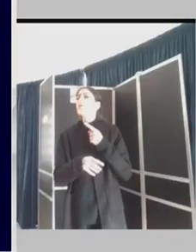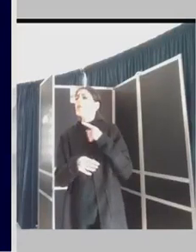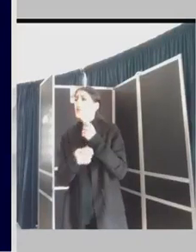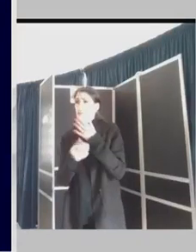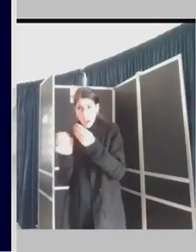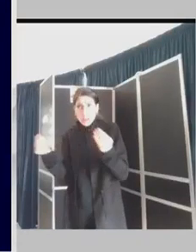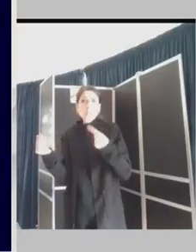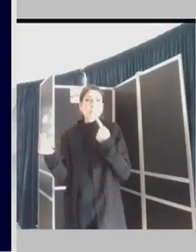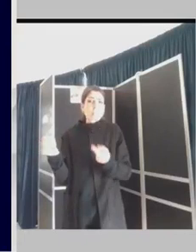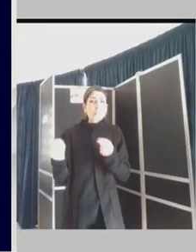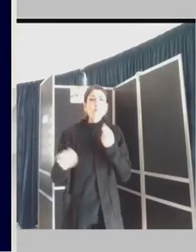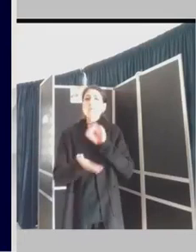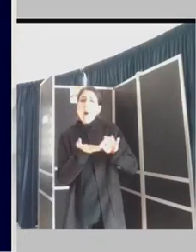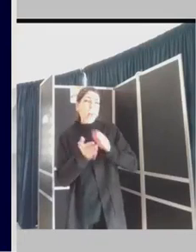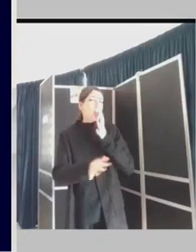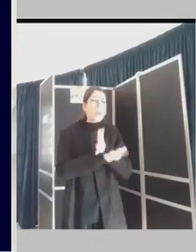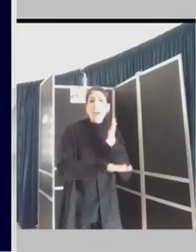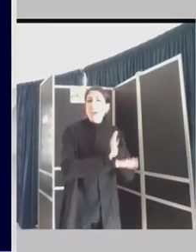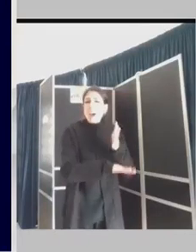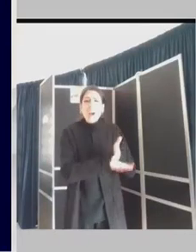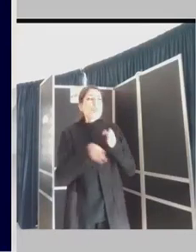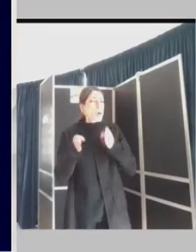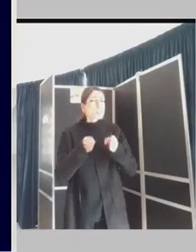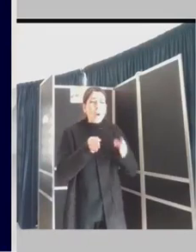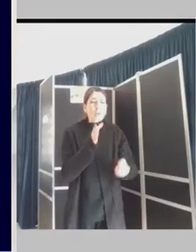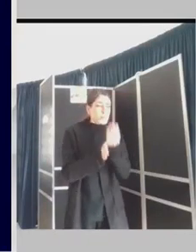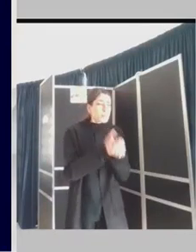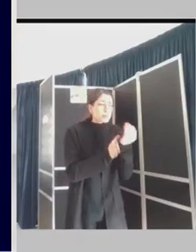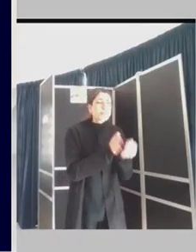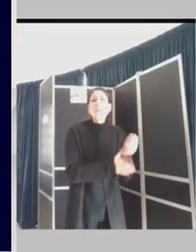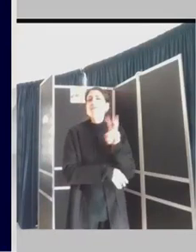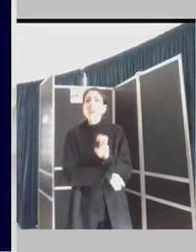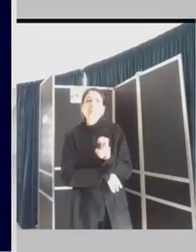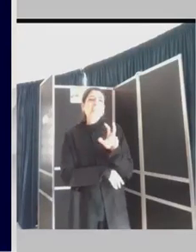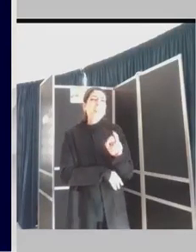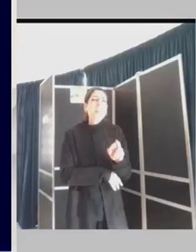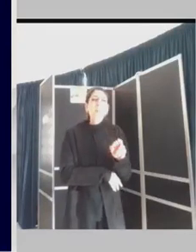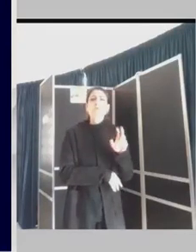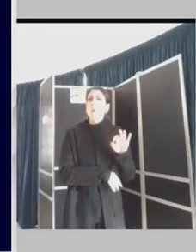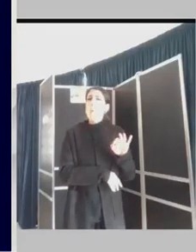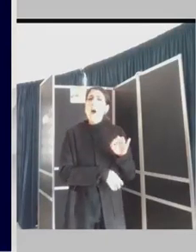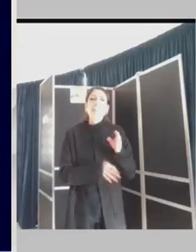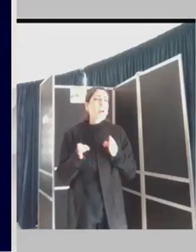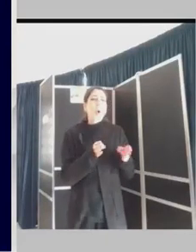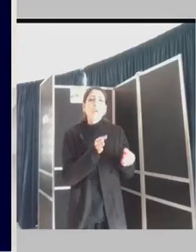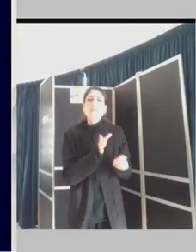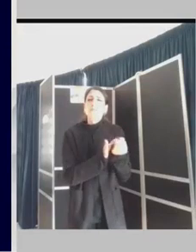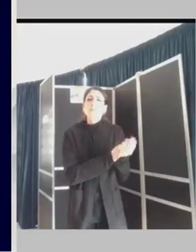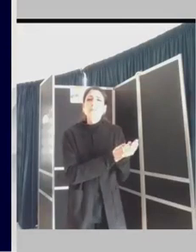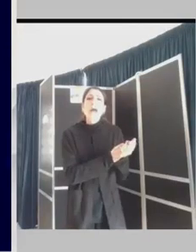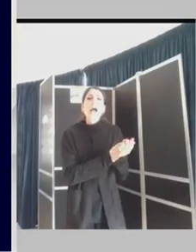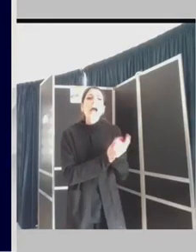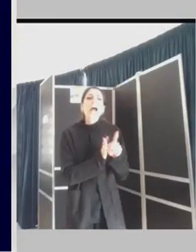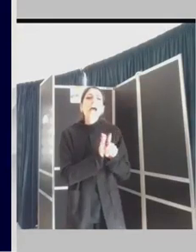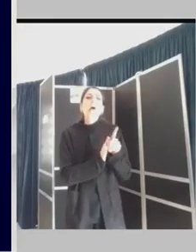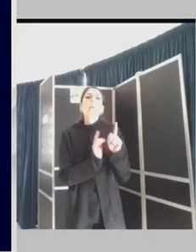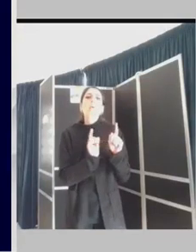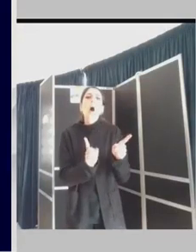20 corsi, 30 corsi, ma gli effetti quali sono? Purtroppo molto limitati rispetto allo